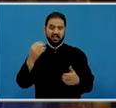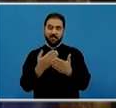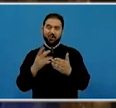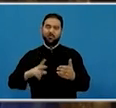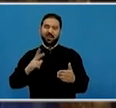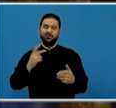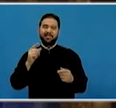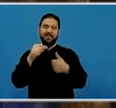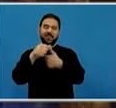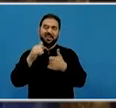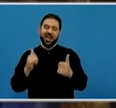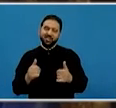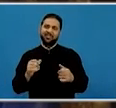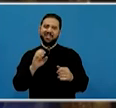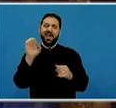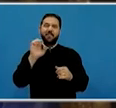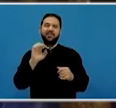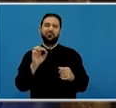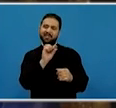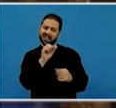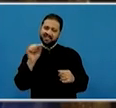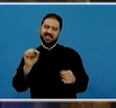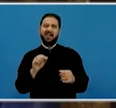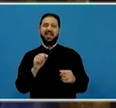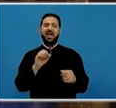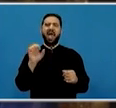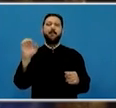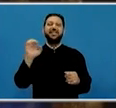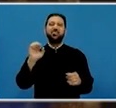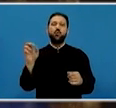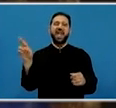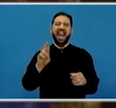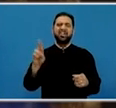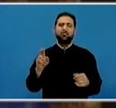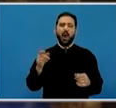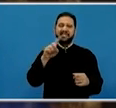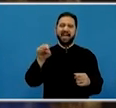prietenii acestei emisiuni, ne puteți scrie. Adresa noastră este emisiuni religioase,